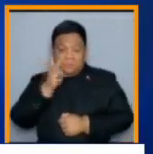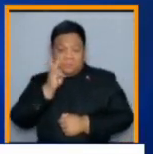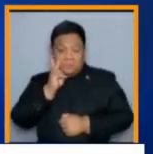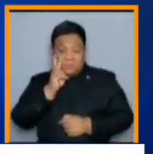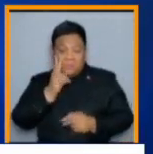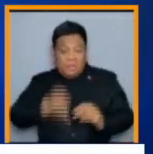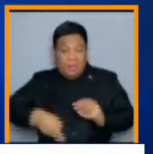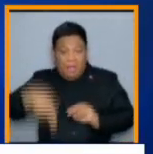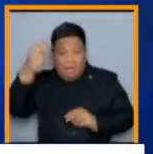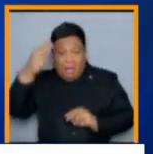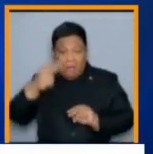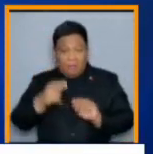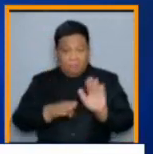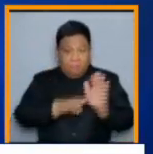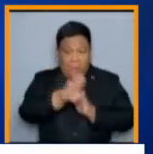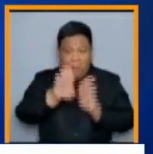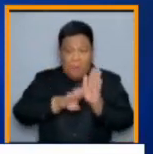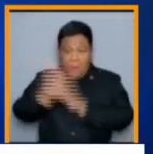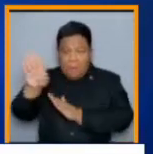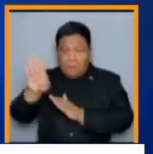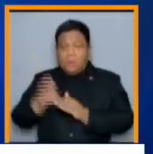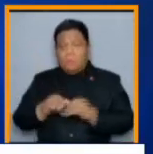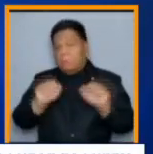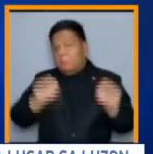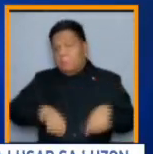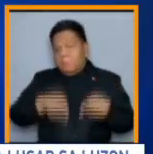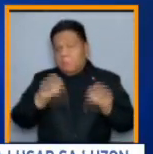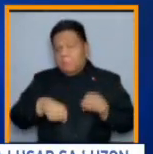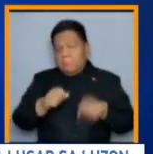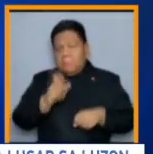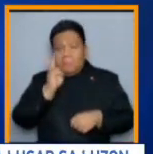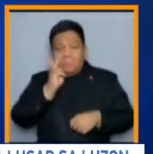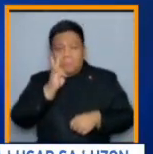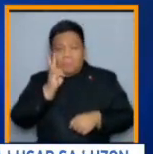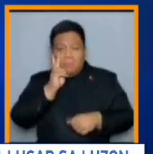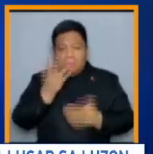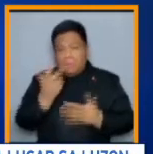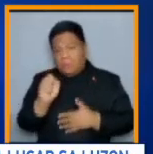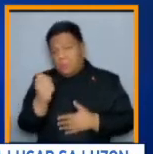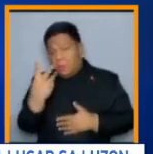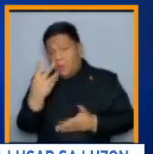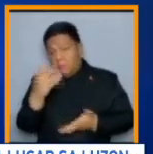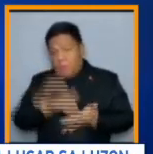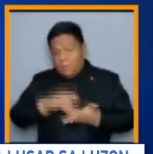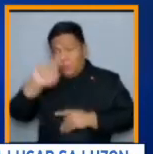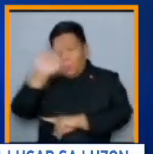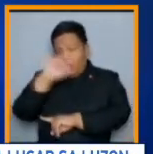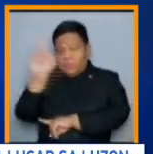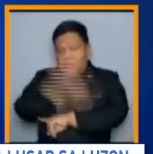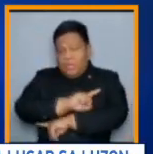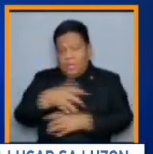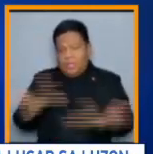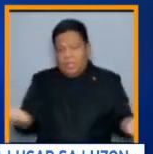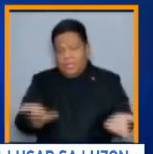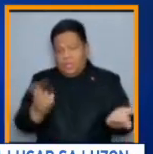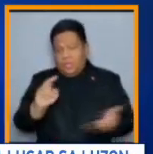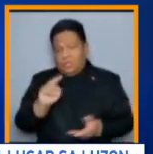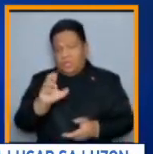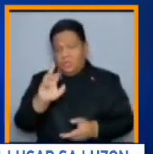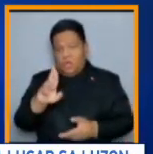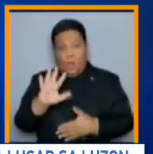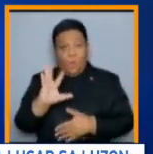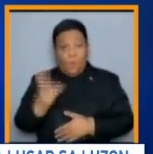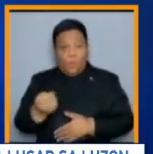So, it's possible we'll hit 10,000 cases per day in the NCR by next week. And